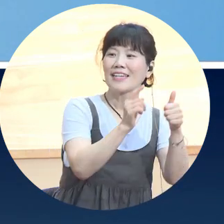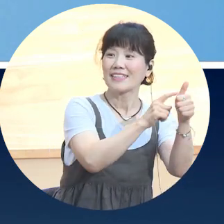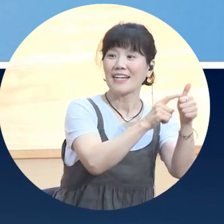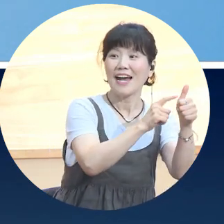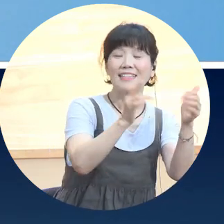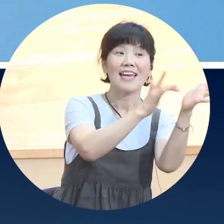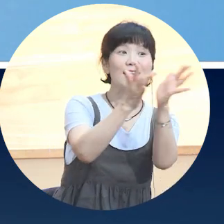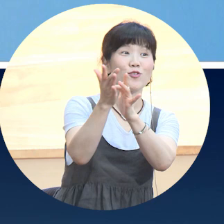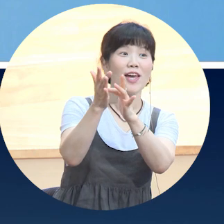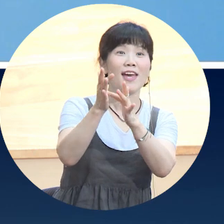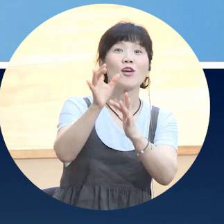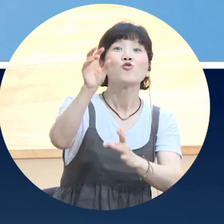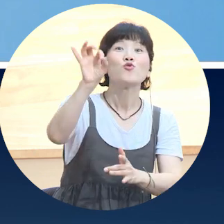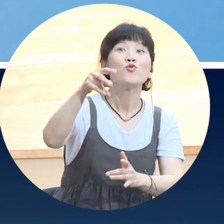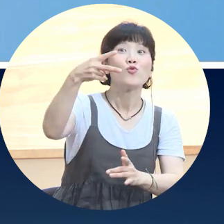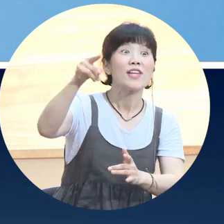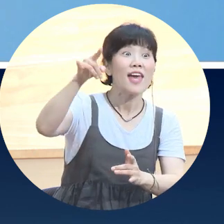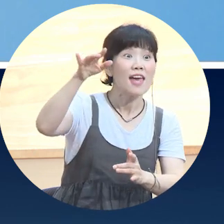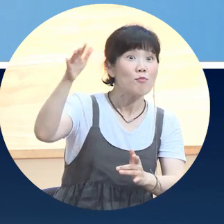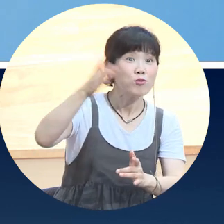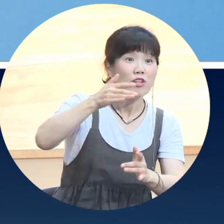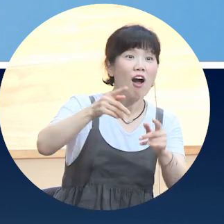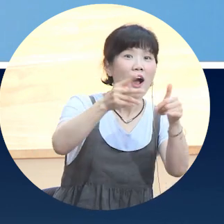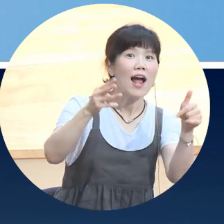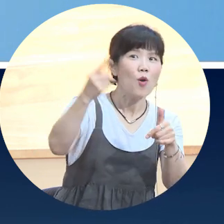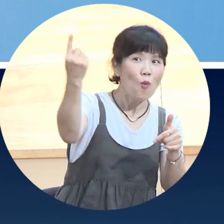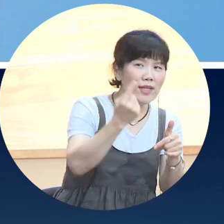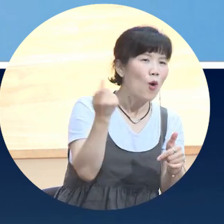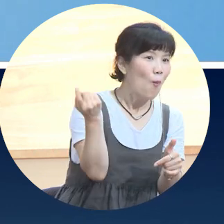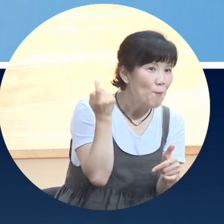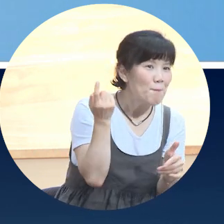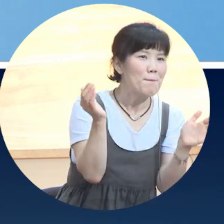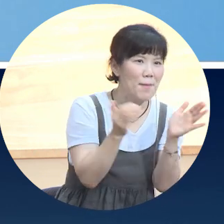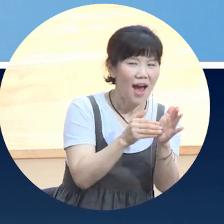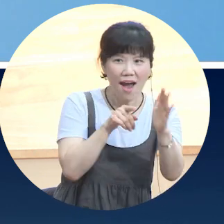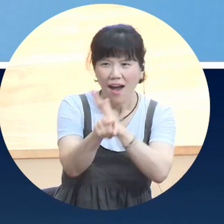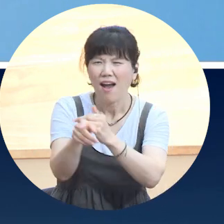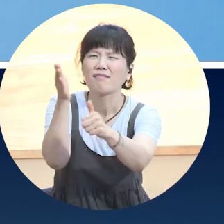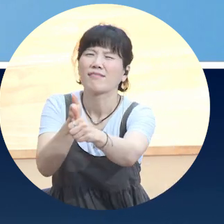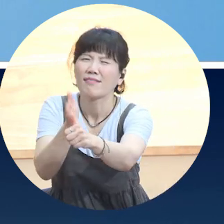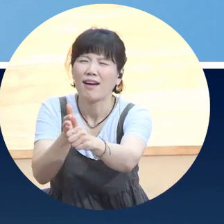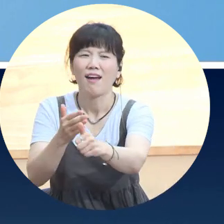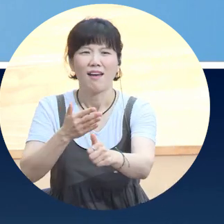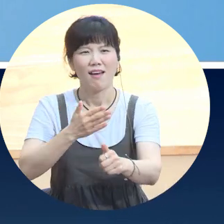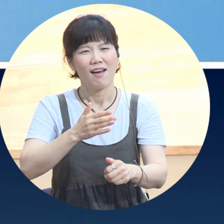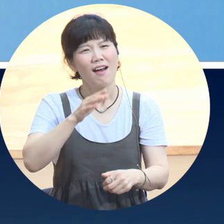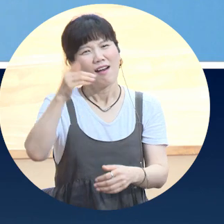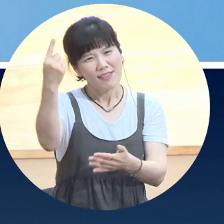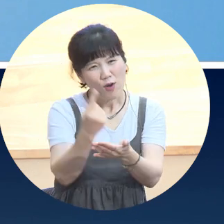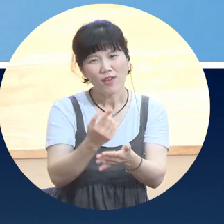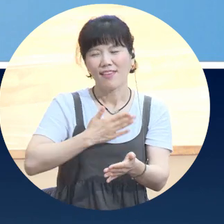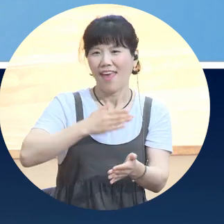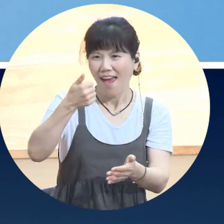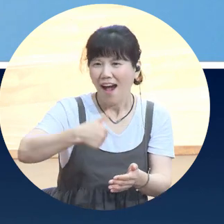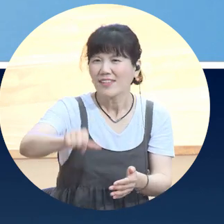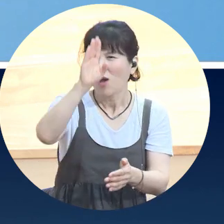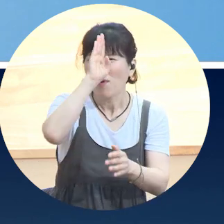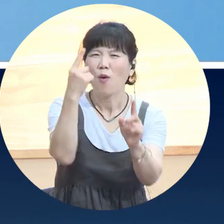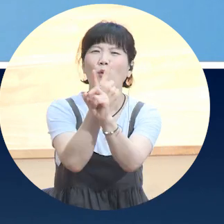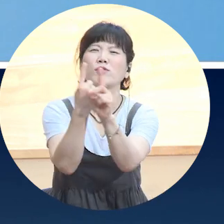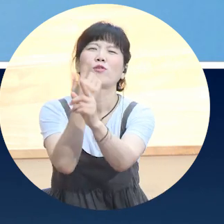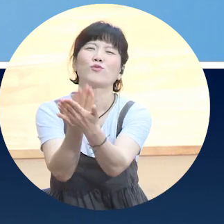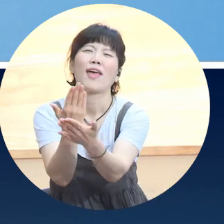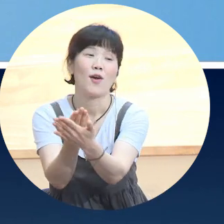유대 로부터 갈릴리로 오셨다는 것을 듣고 가서 정하되 내려오셔서 내 아들의 병을 거쳐 주소 사니 그가 거의